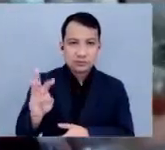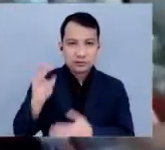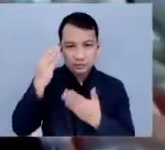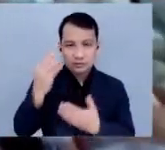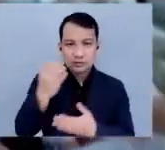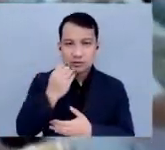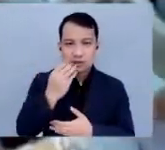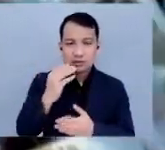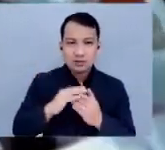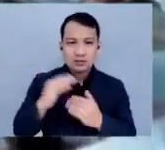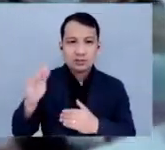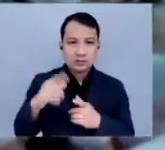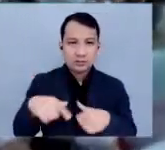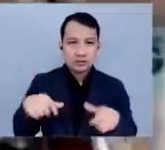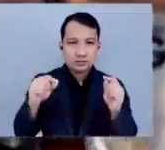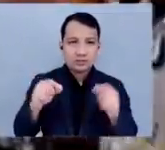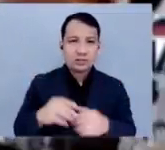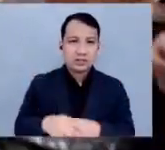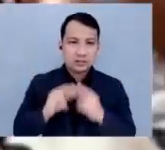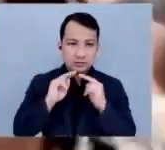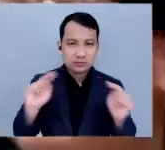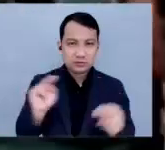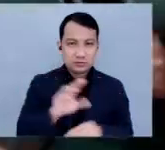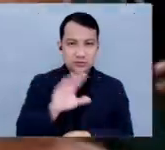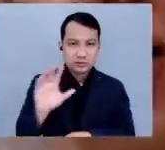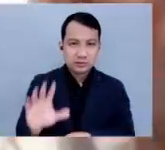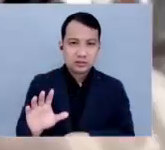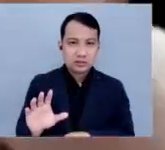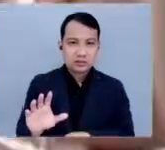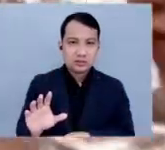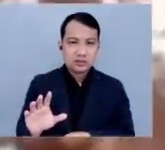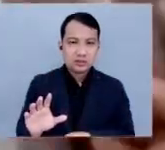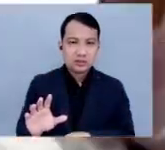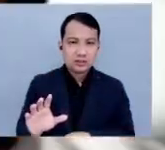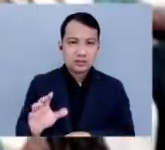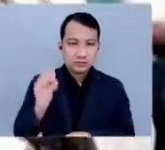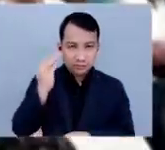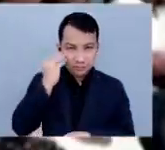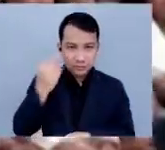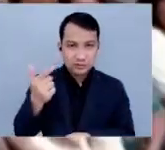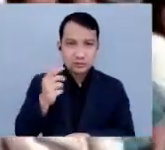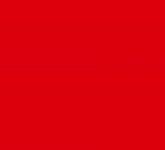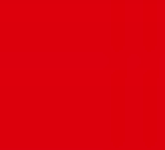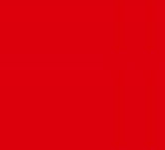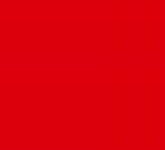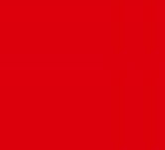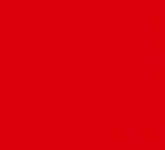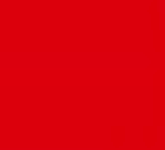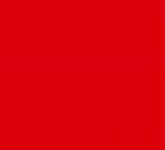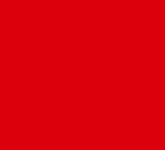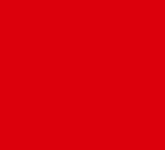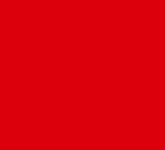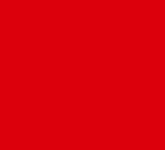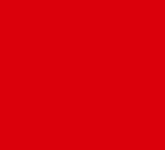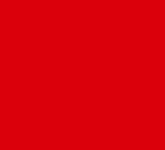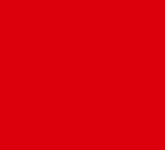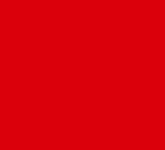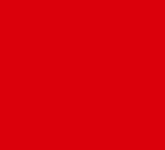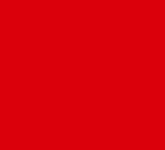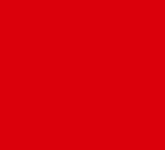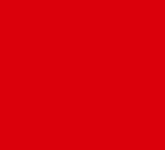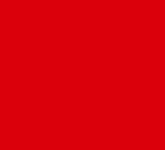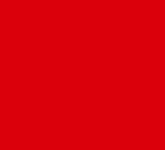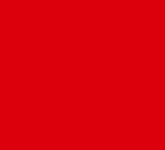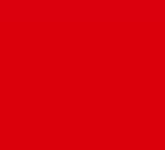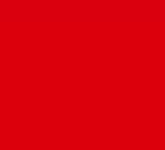sa Japan. Nagbabalita mula sa frontline, Mon Gualvez, News 5. Mga kapatid, Jess De Los Santos